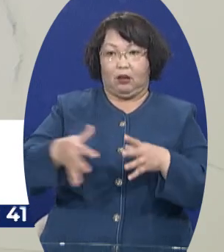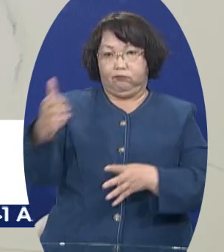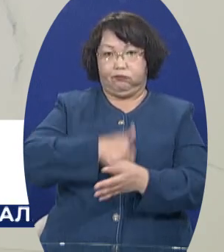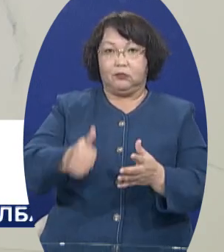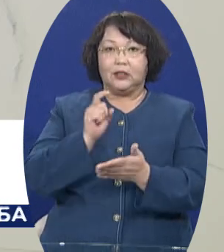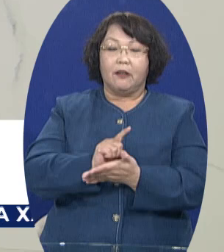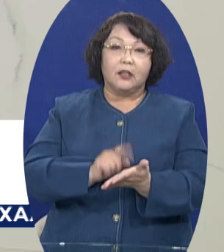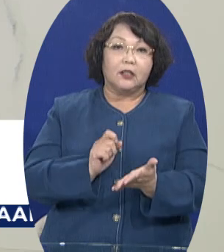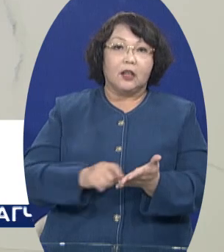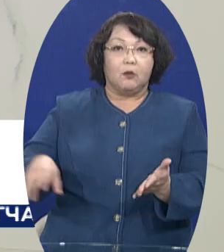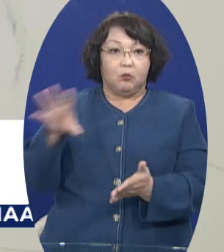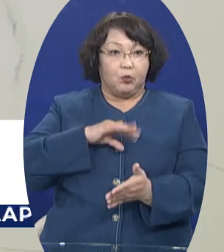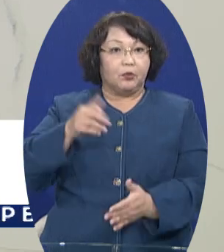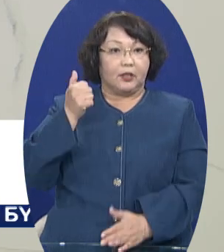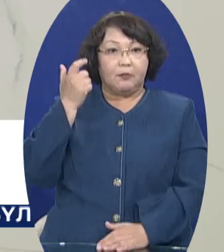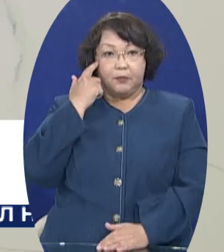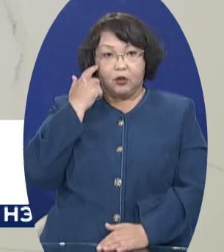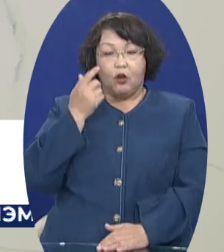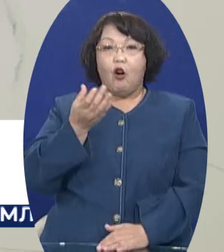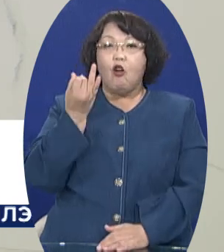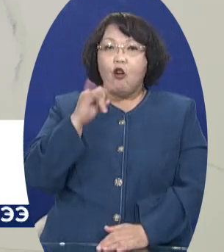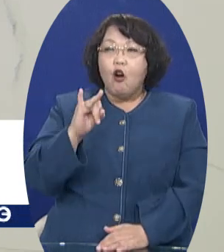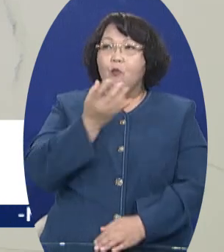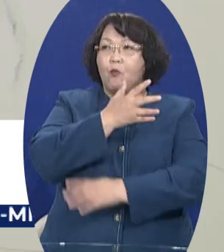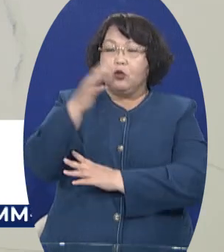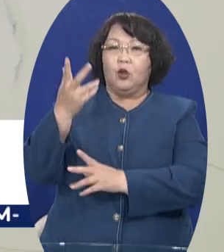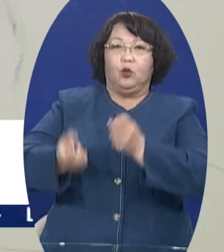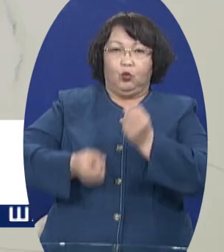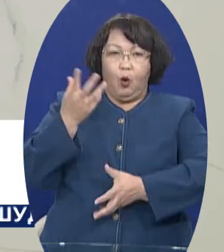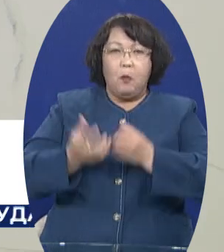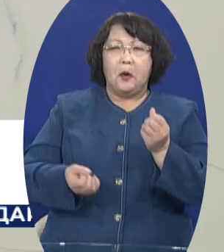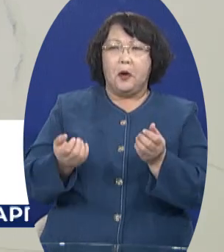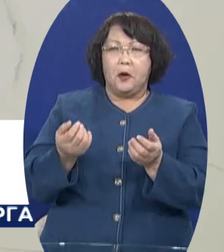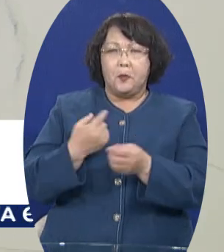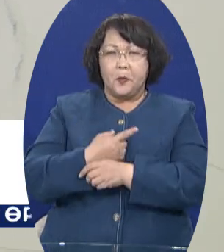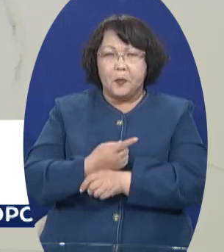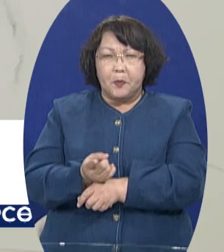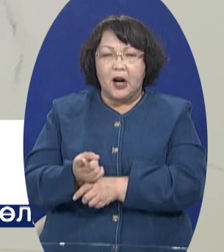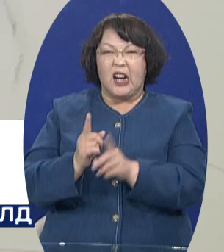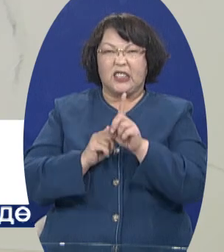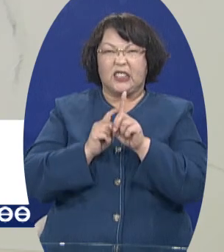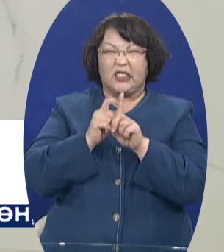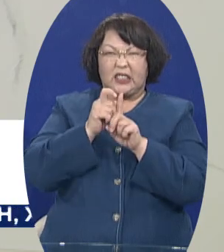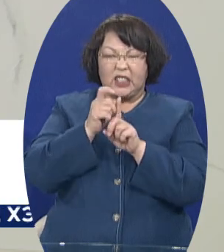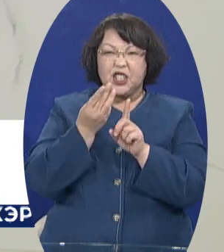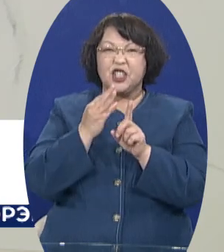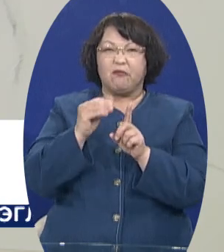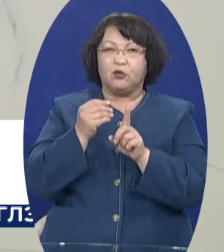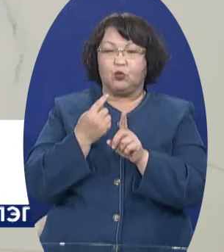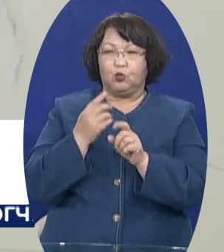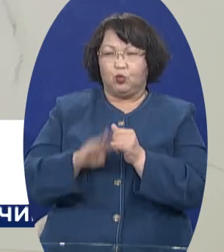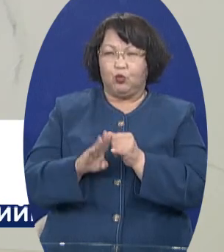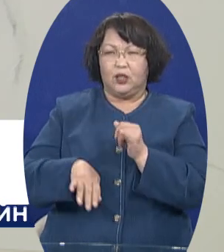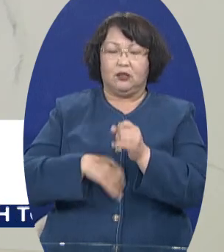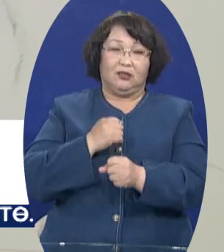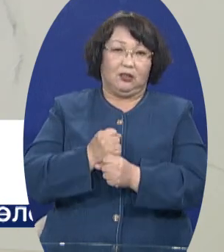байгаа. Тэгээ бид нар бүгд мэдж байгаа. Ойн төмөрийн давтамж, хөнөөлт шавжийн давтамж бол сүүлийн жилүүдэд маш их нэмэгдэж байгаа. А